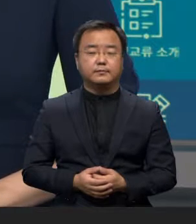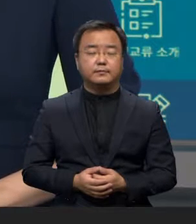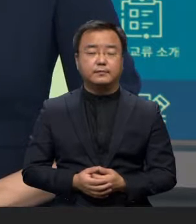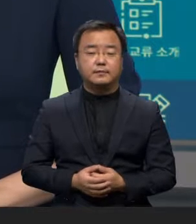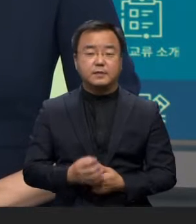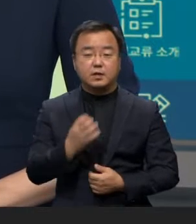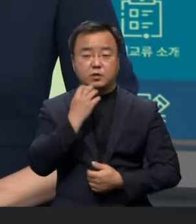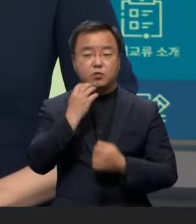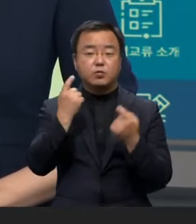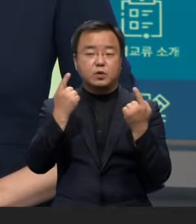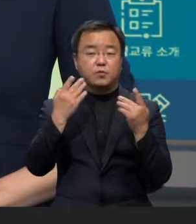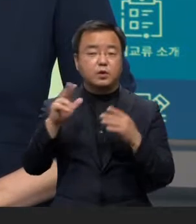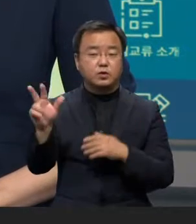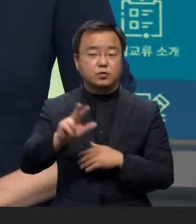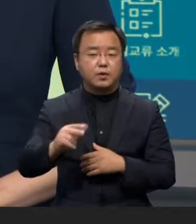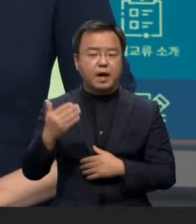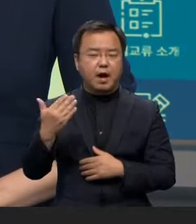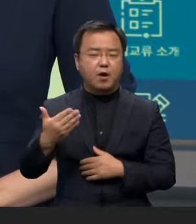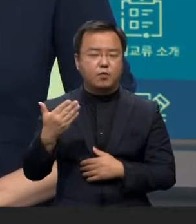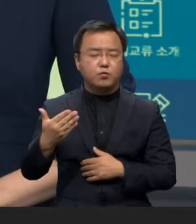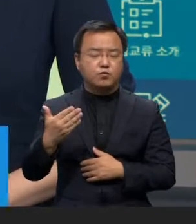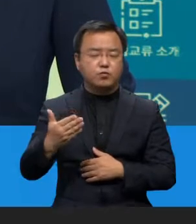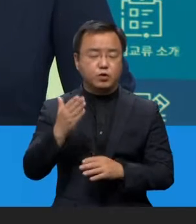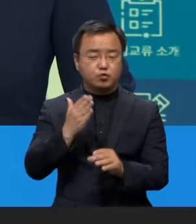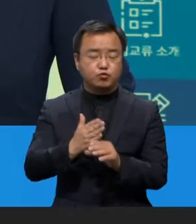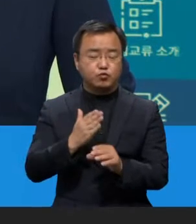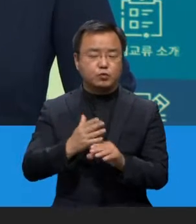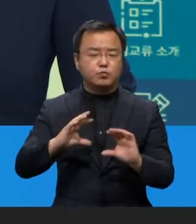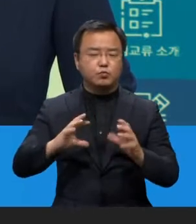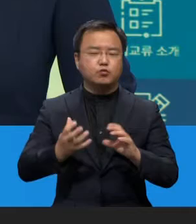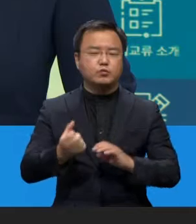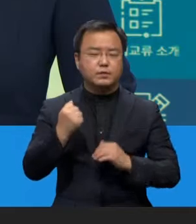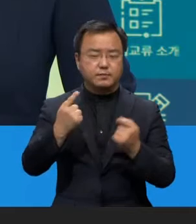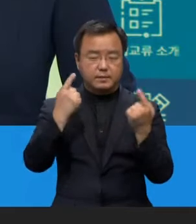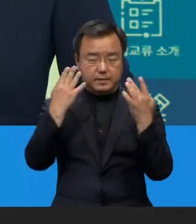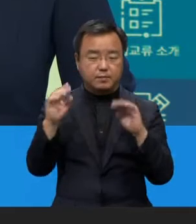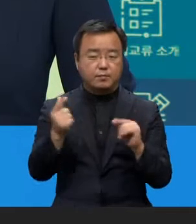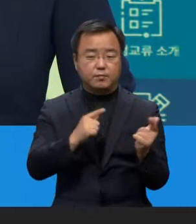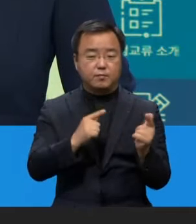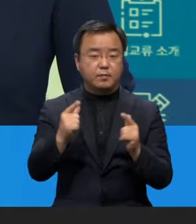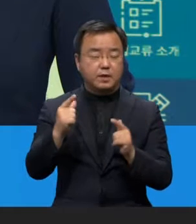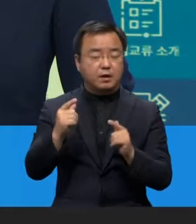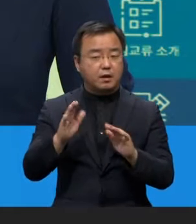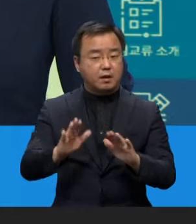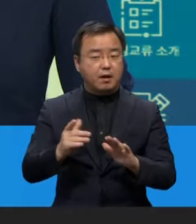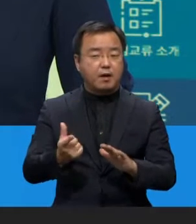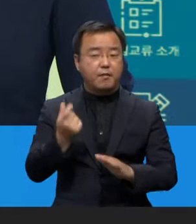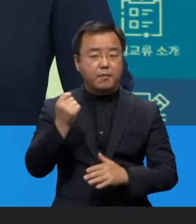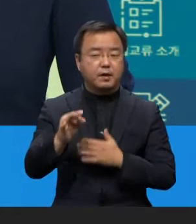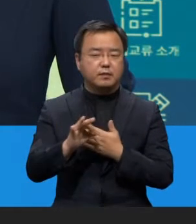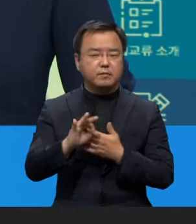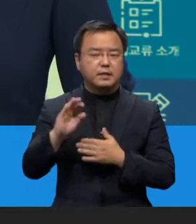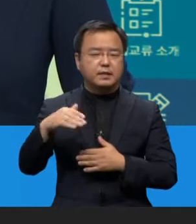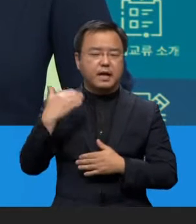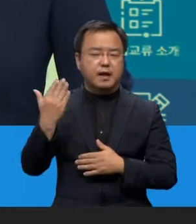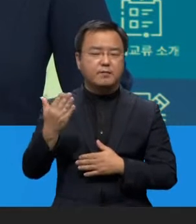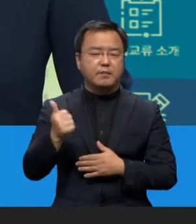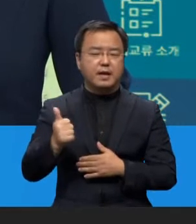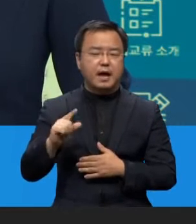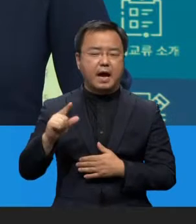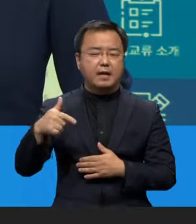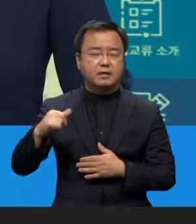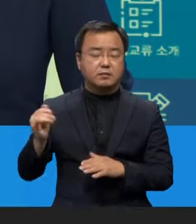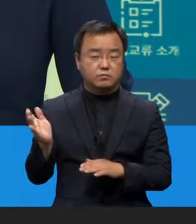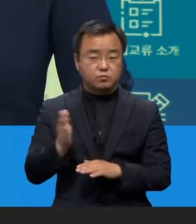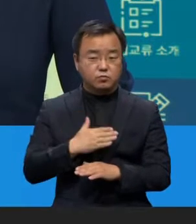네, 서울대와 전국의 9개 거점 국립대학들이 이르면 다음 학기부터 학점 교류를 진행하기로 했습니다.